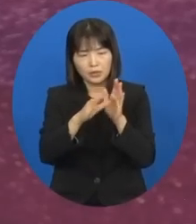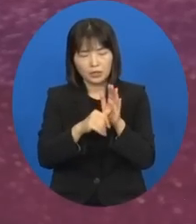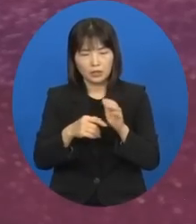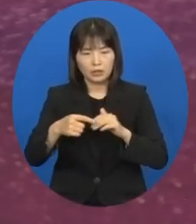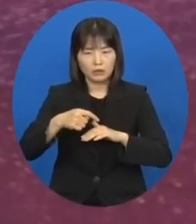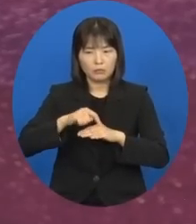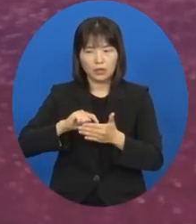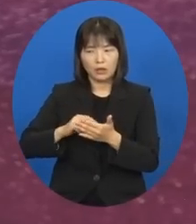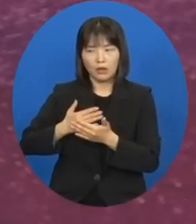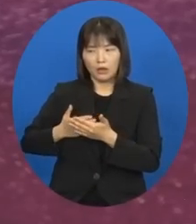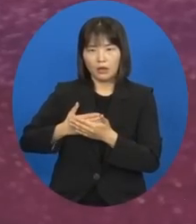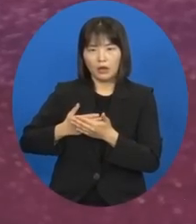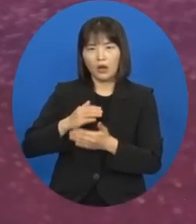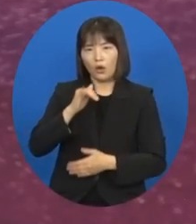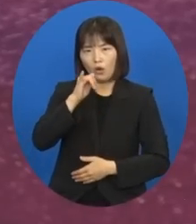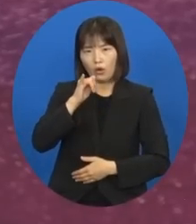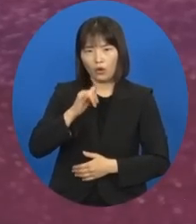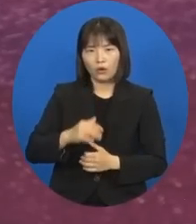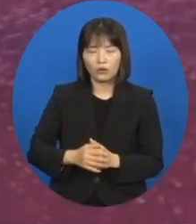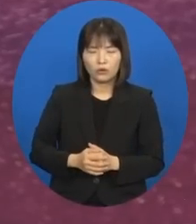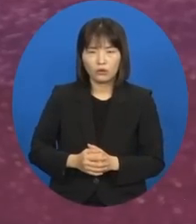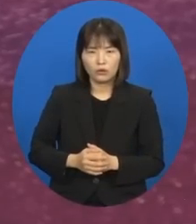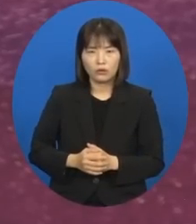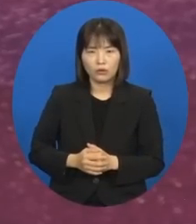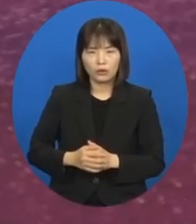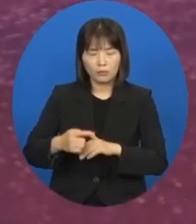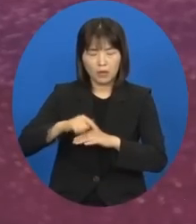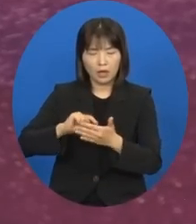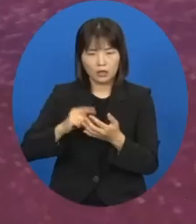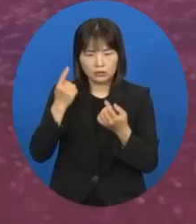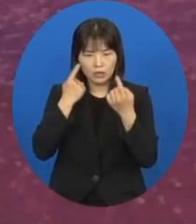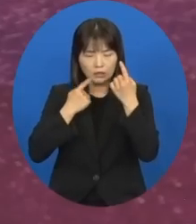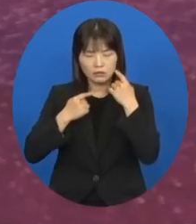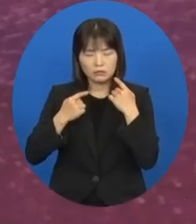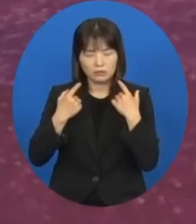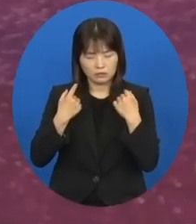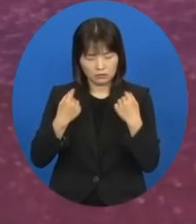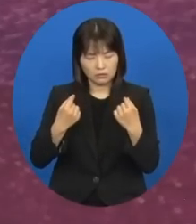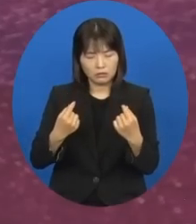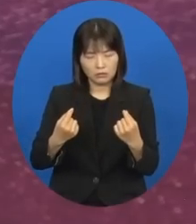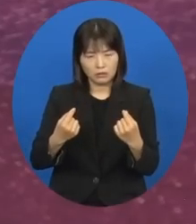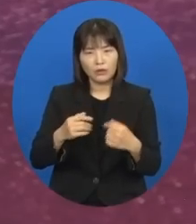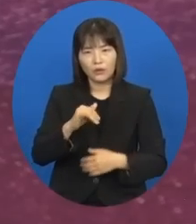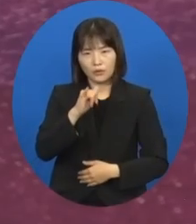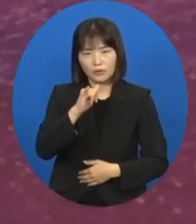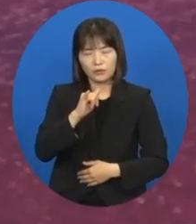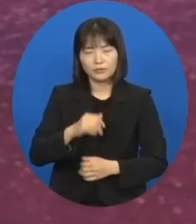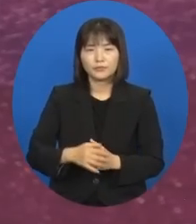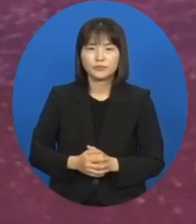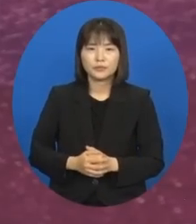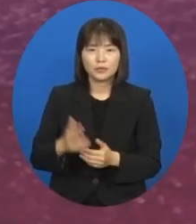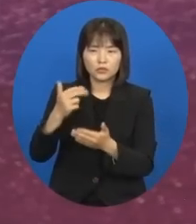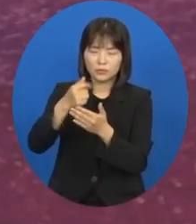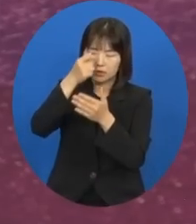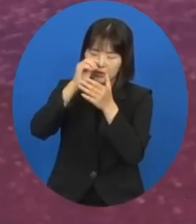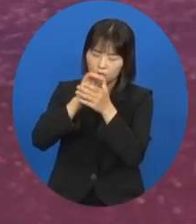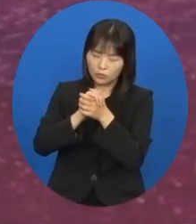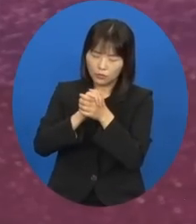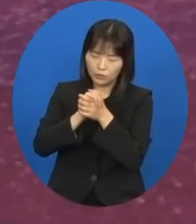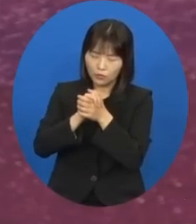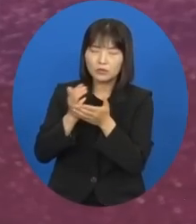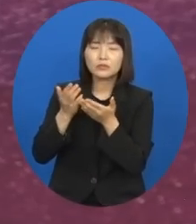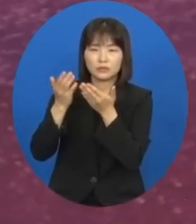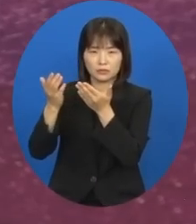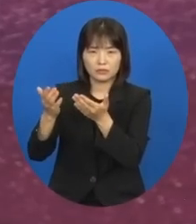울렁해요 도무지 마음에 상처가 여전히 역사하는구나 주님께 기도하는 시간을